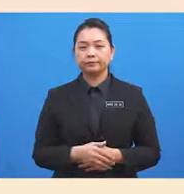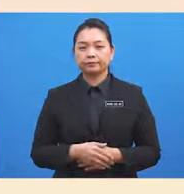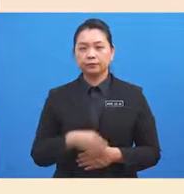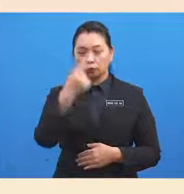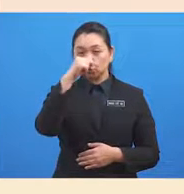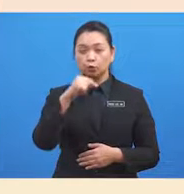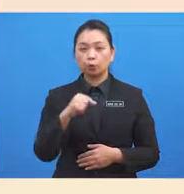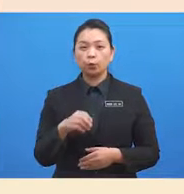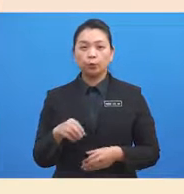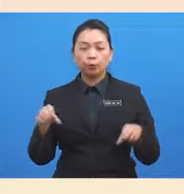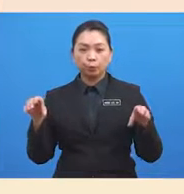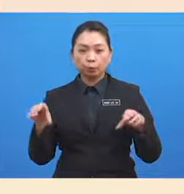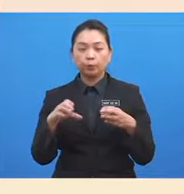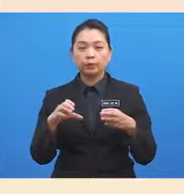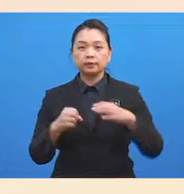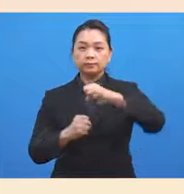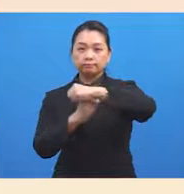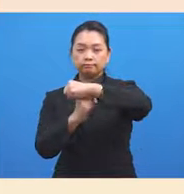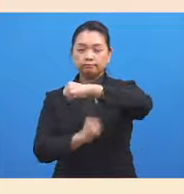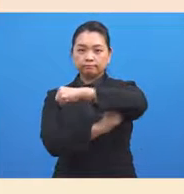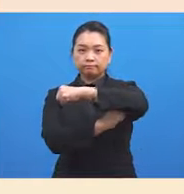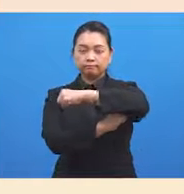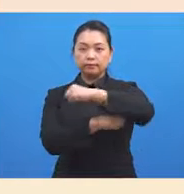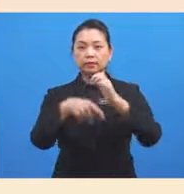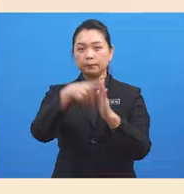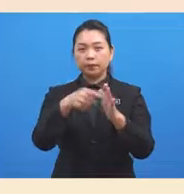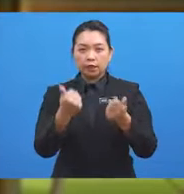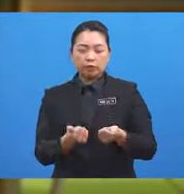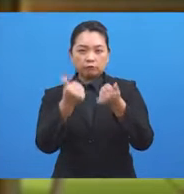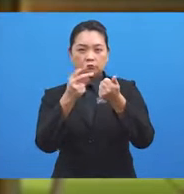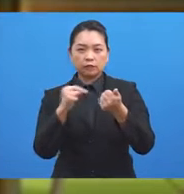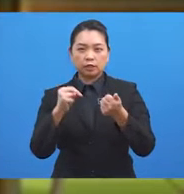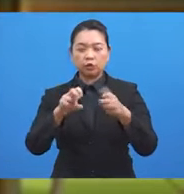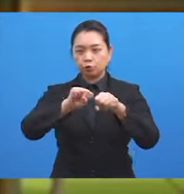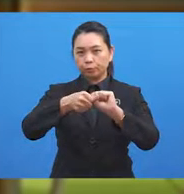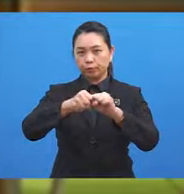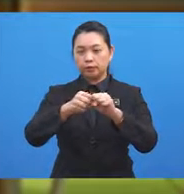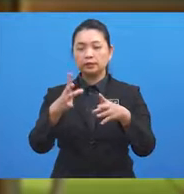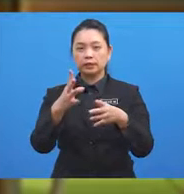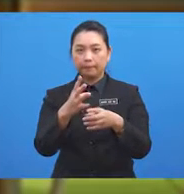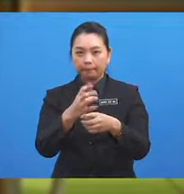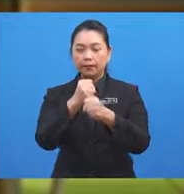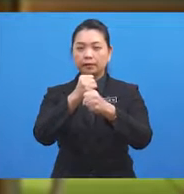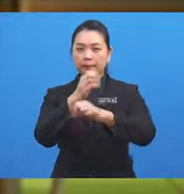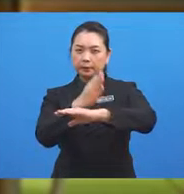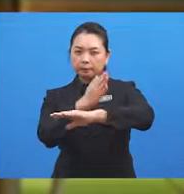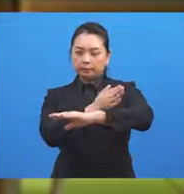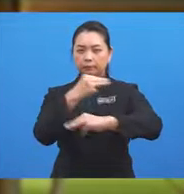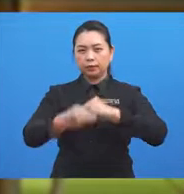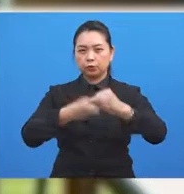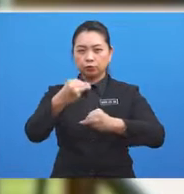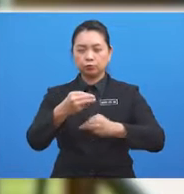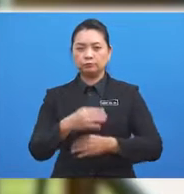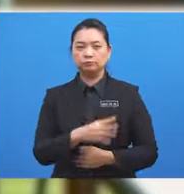menguruskan pembangunan infrastruktur pengangkutan supaya ia dapat berkembang maju dan teratur.